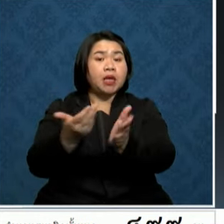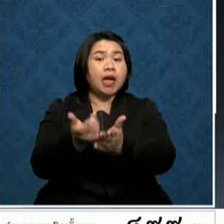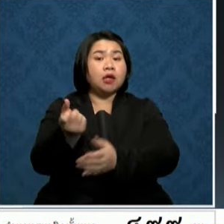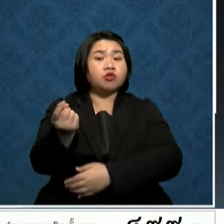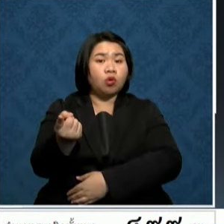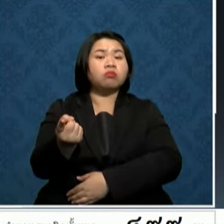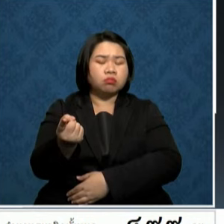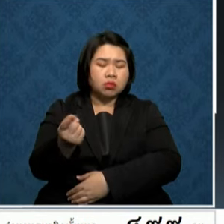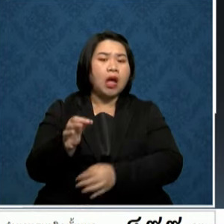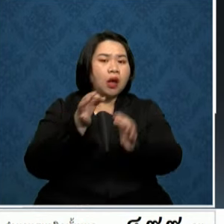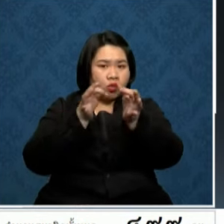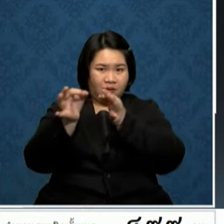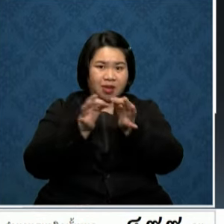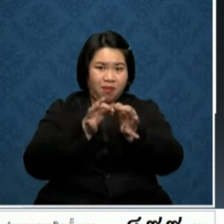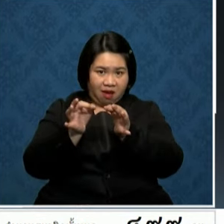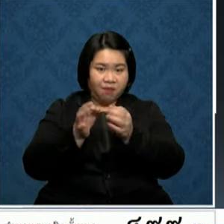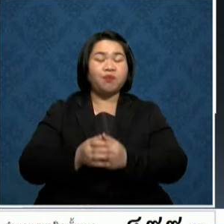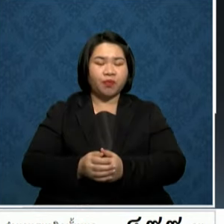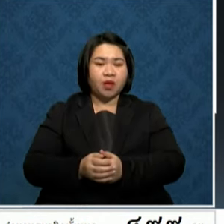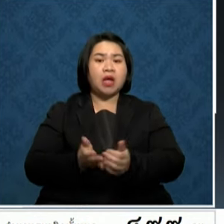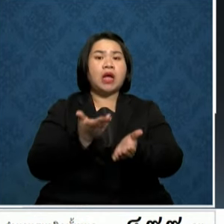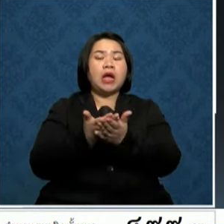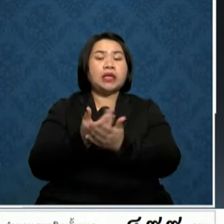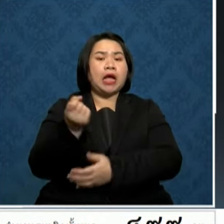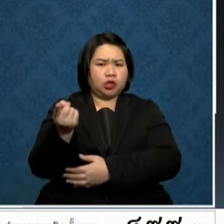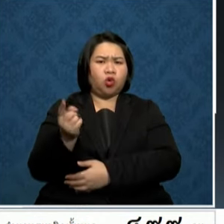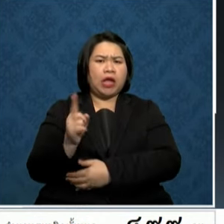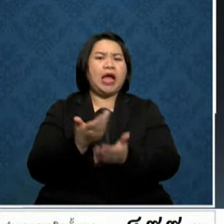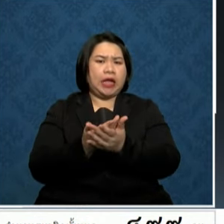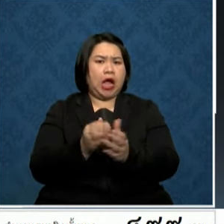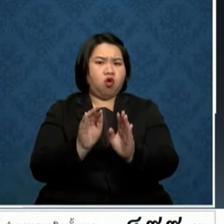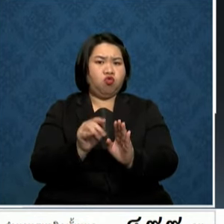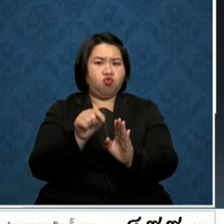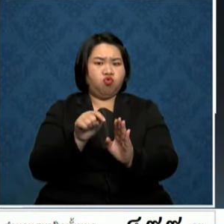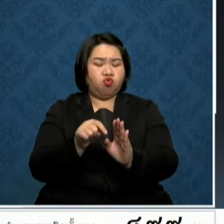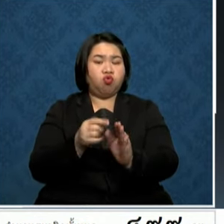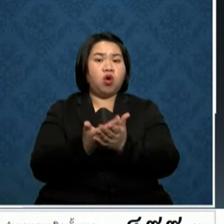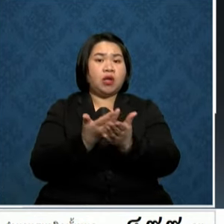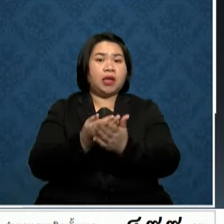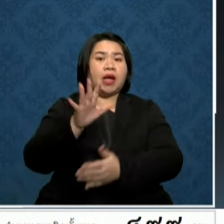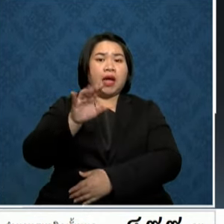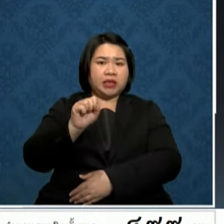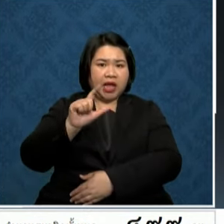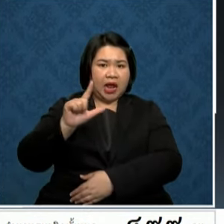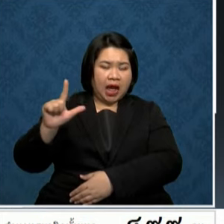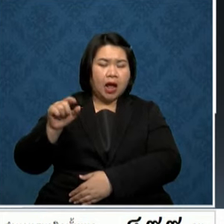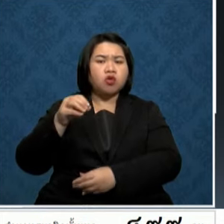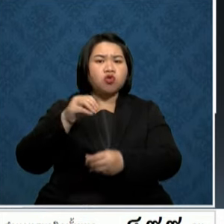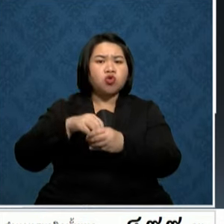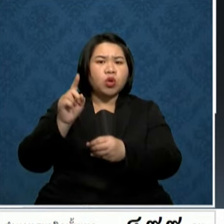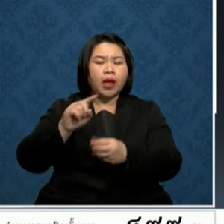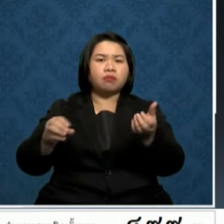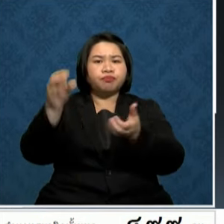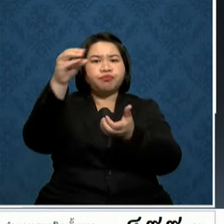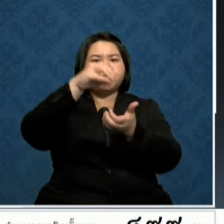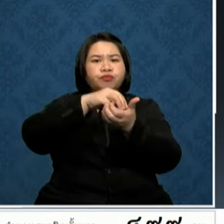อัี้ต้ทำควเข้าใจก่อนวาเงินมไมได้หายไปไหนเม็เงิน 500 ล้านบาท มนจะอยู่ในรูปแบบของเงินใน Digital